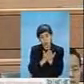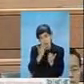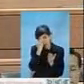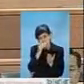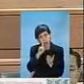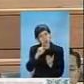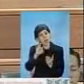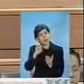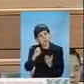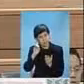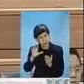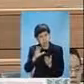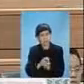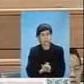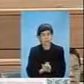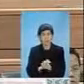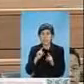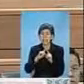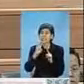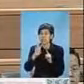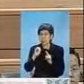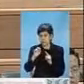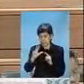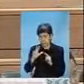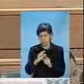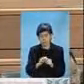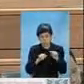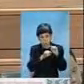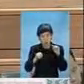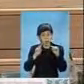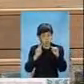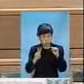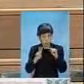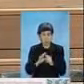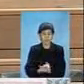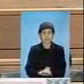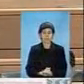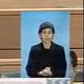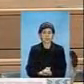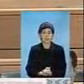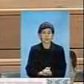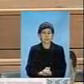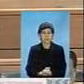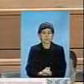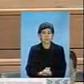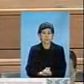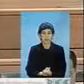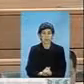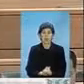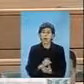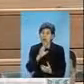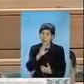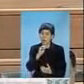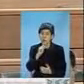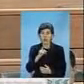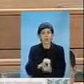195ข้อ43วรรค2ท่านรัฐมนตรีเ